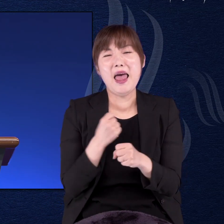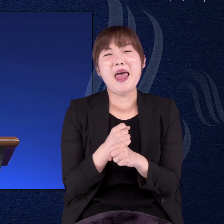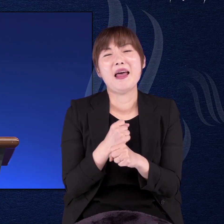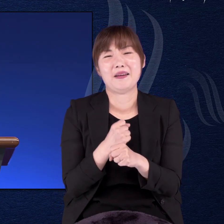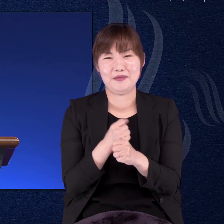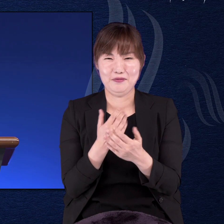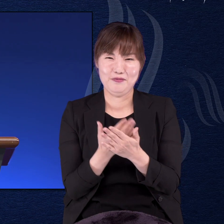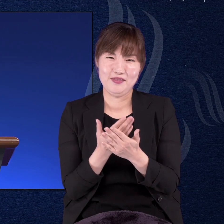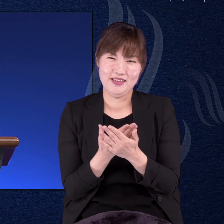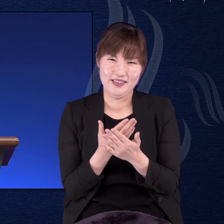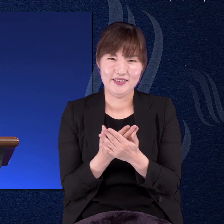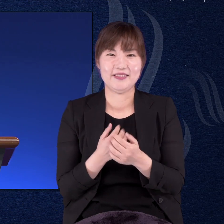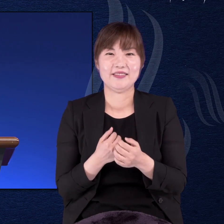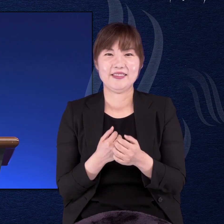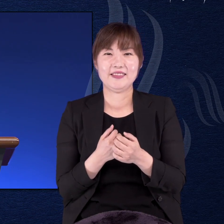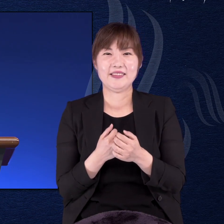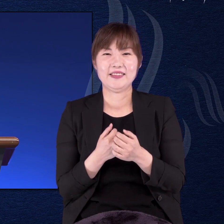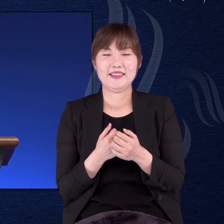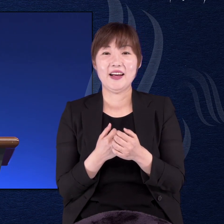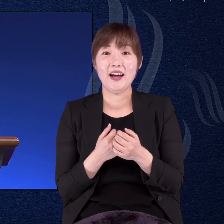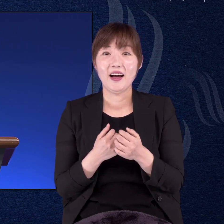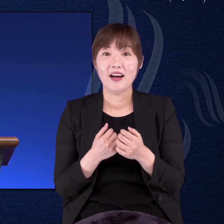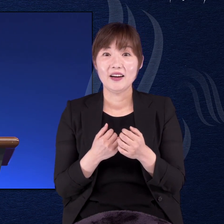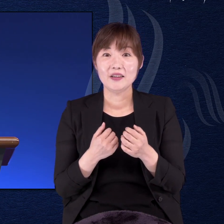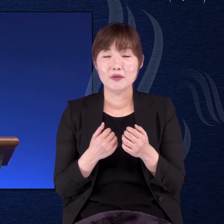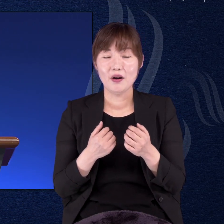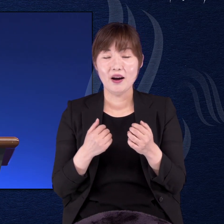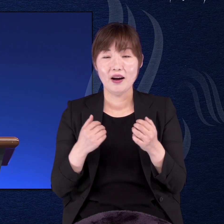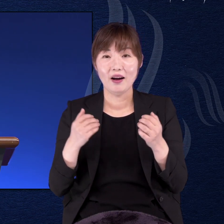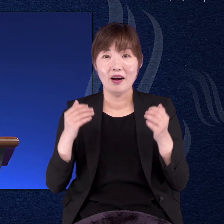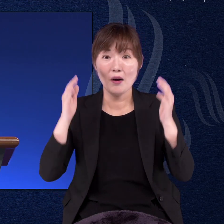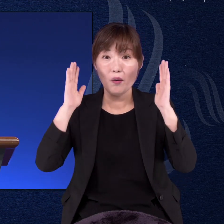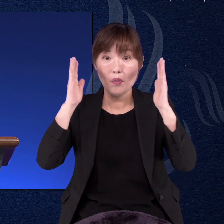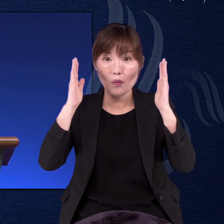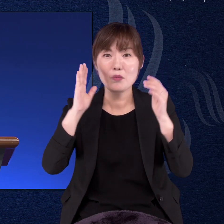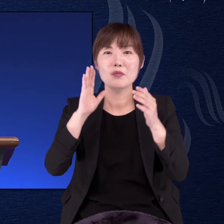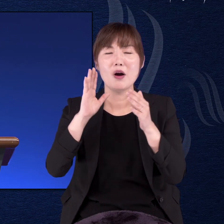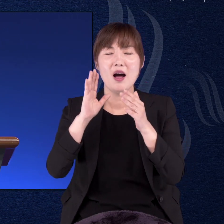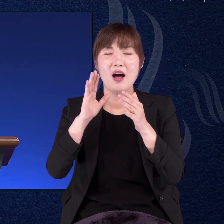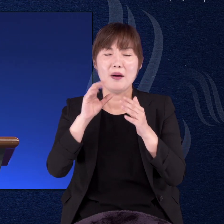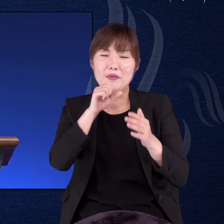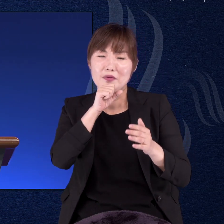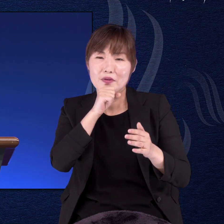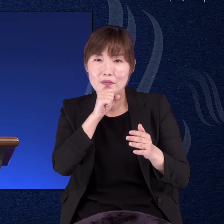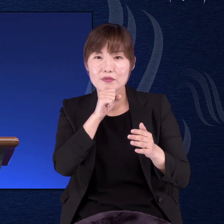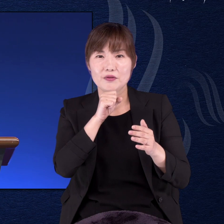아이의 성적이라든지 뭐 많은 기도를 기도책에 썼더라고요.